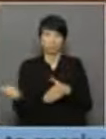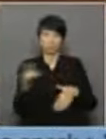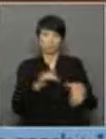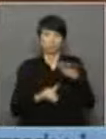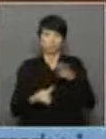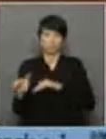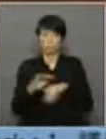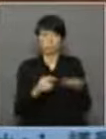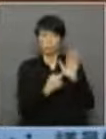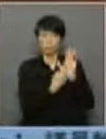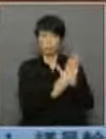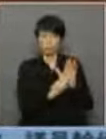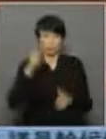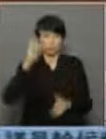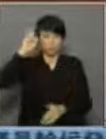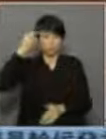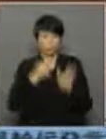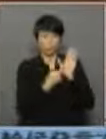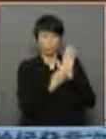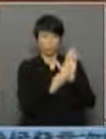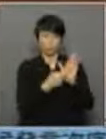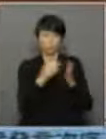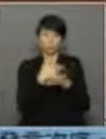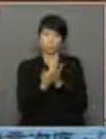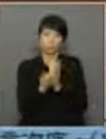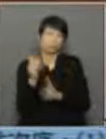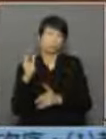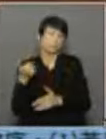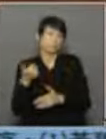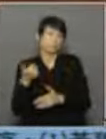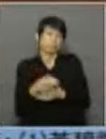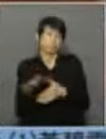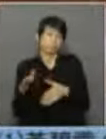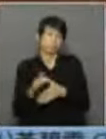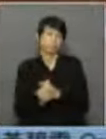啊，或者研究方案又好，乜都好，係嘛？